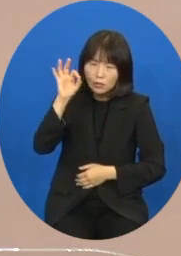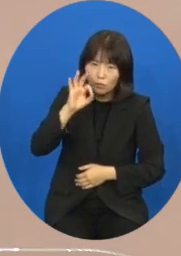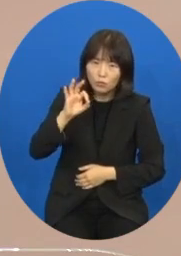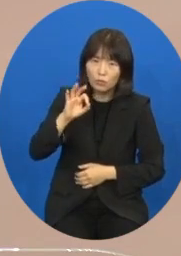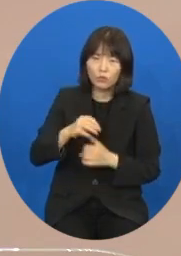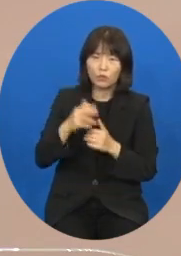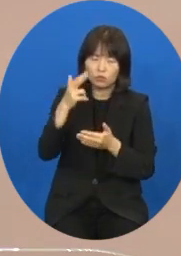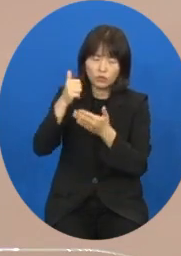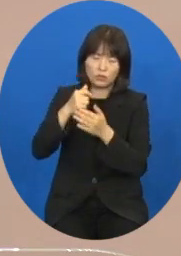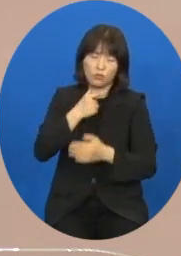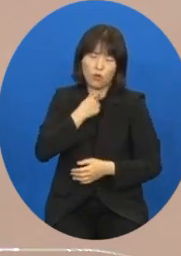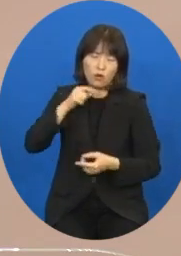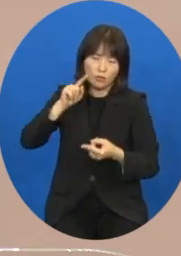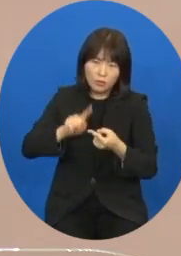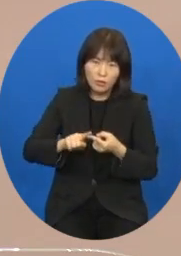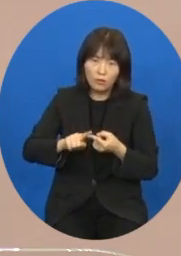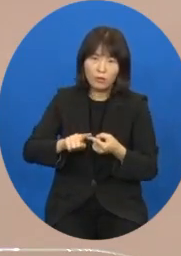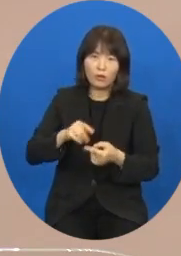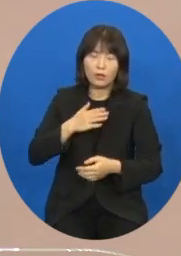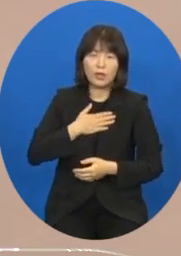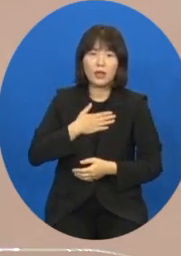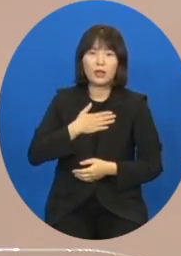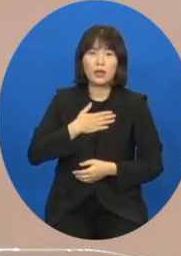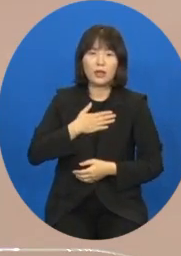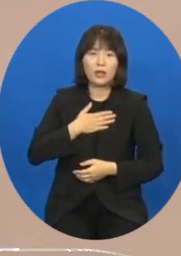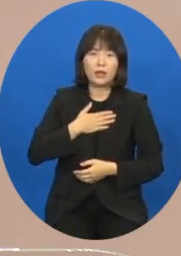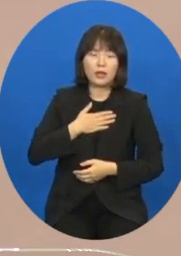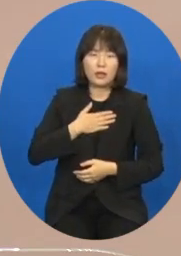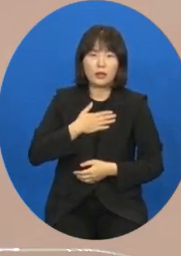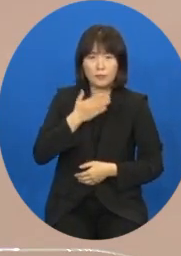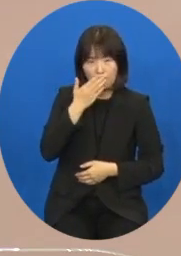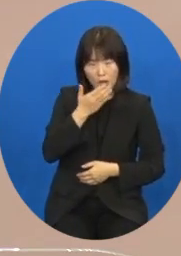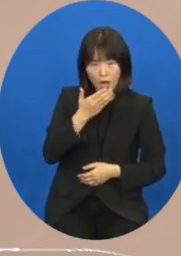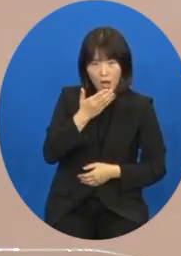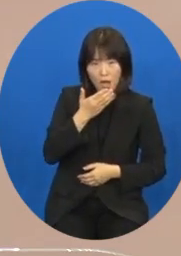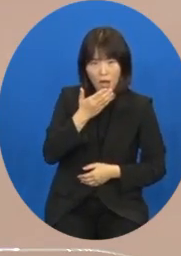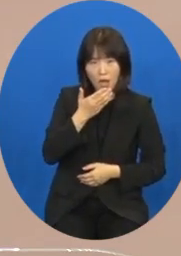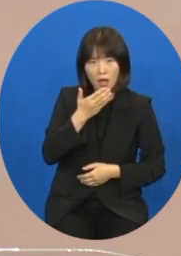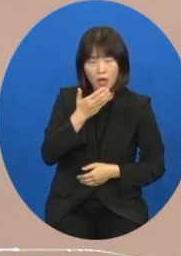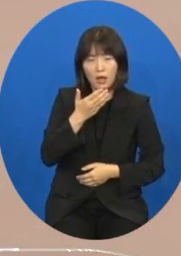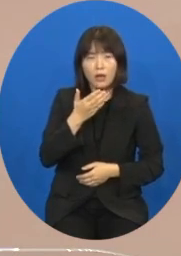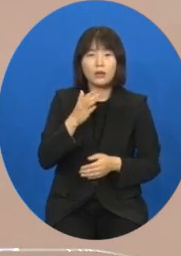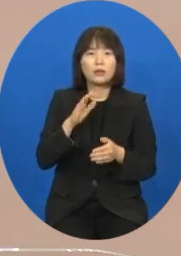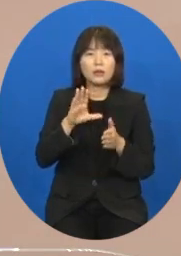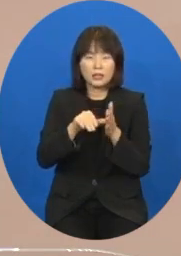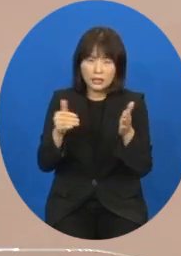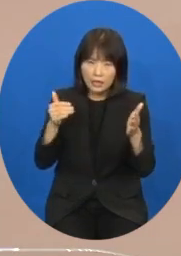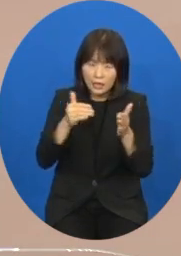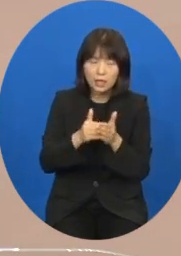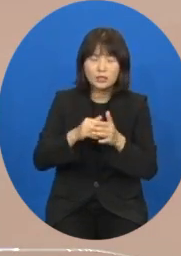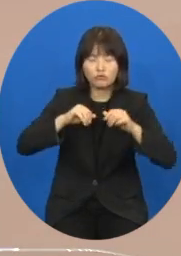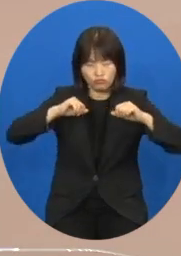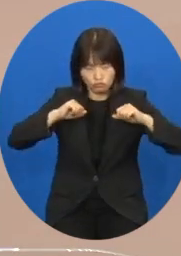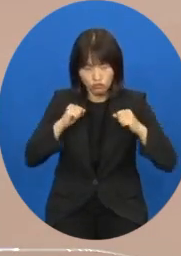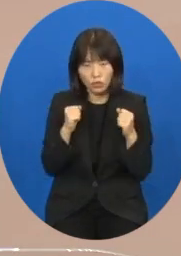대로 내가 할 수 있는 한 한 걸음 순종한다. 여러분이 그렇게 계속